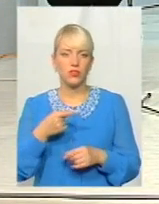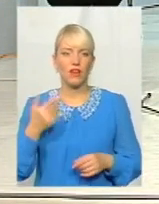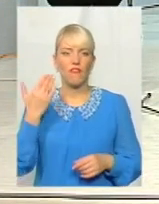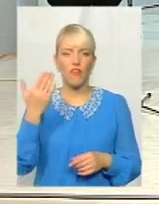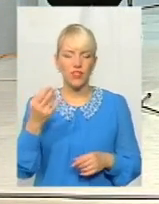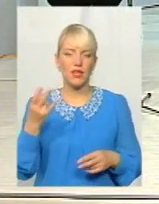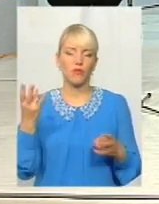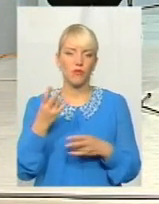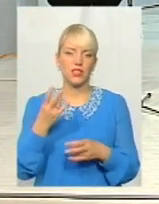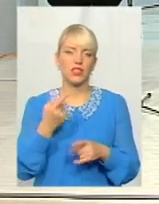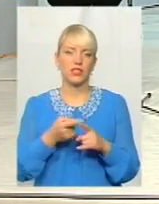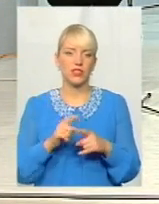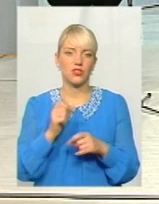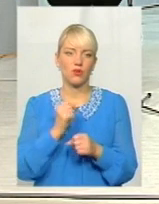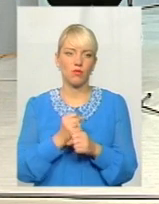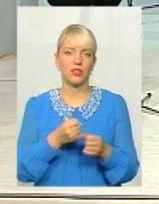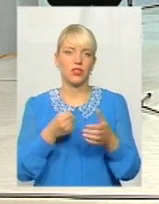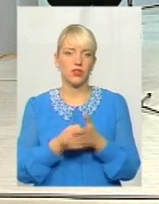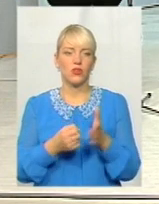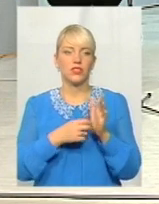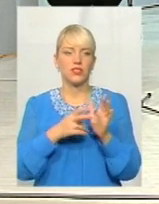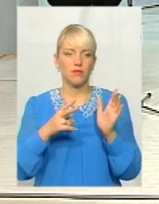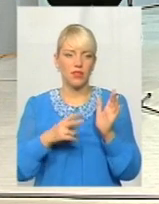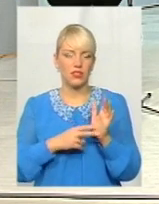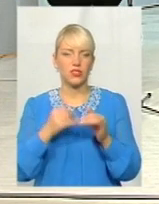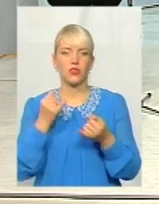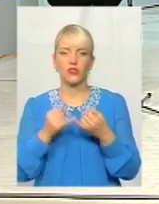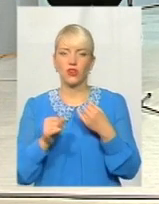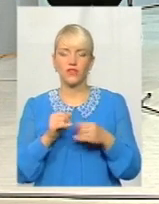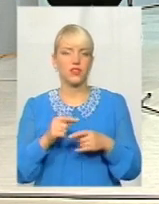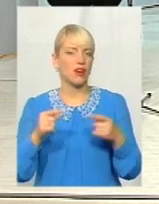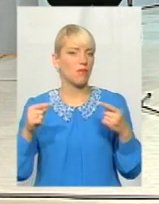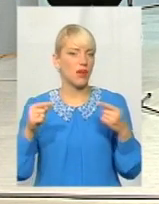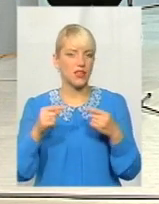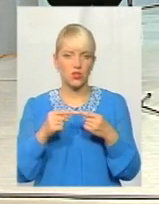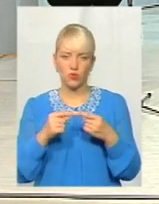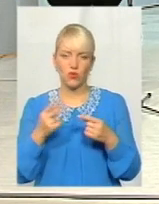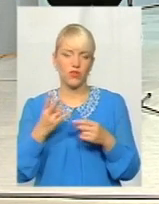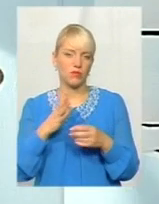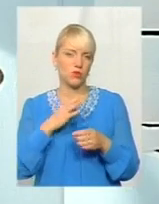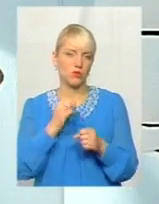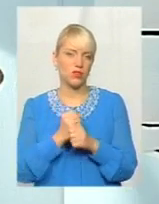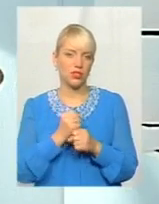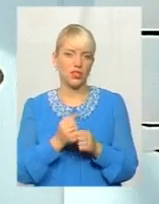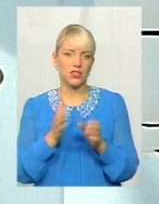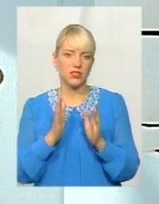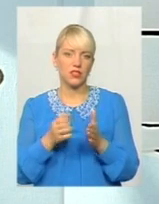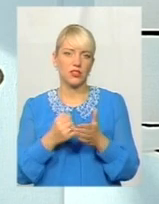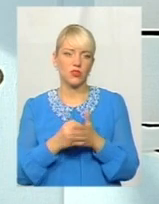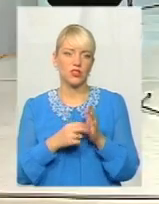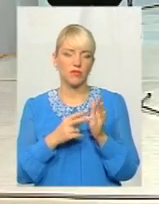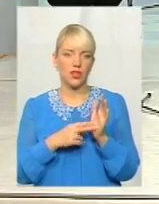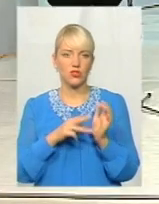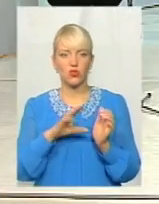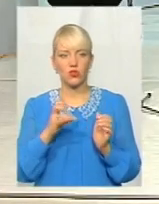до 17 жовтня. Тобто, безумовно, до 17 жовтня все буде зроблено. Так. Що ж, справді,